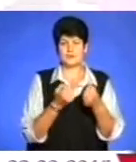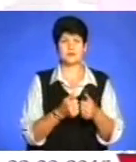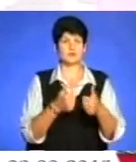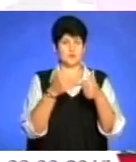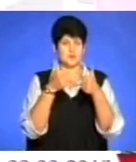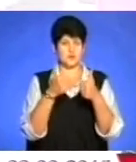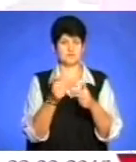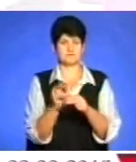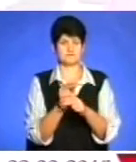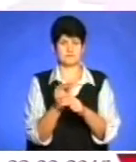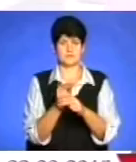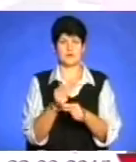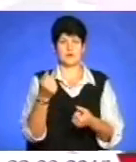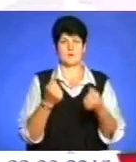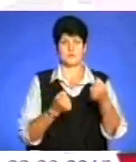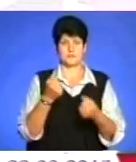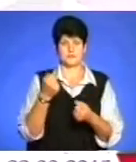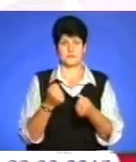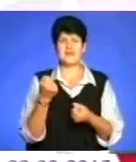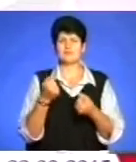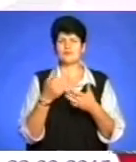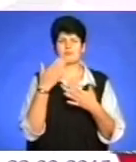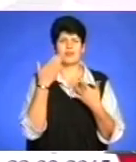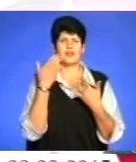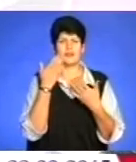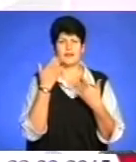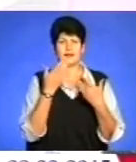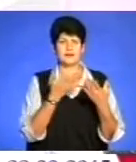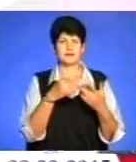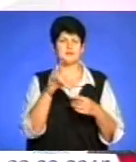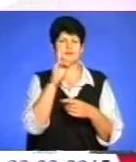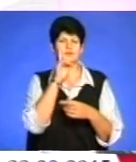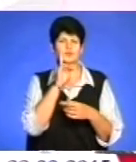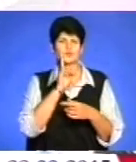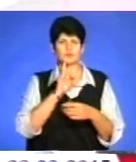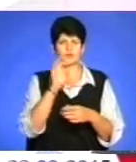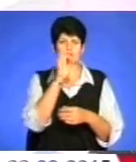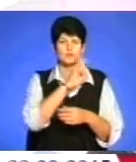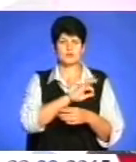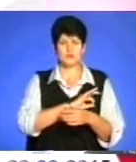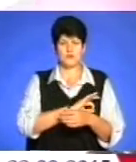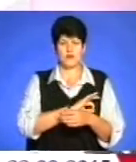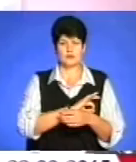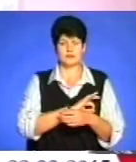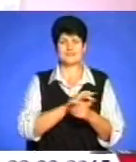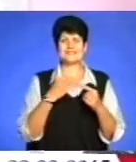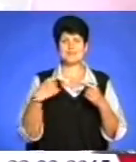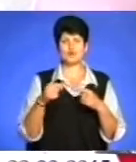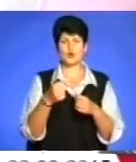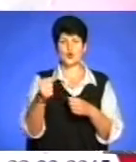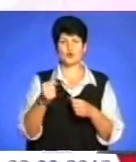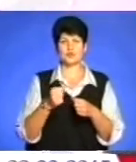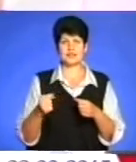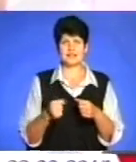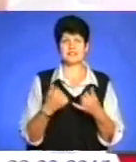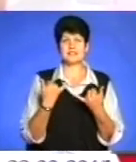відреставрованих екземплярів. От, автомобіль дуже легенький, дуже зручний у користуванні, ну, зовсім з іншою коробкою передач, ніж це